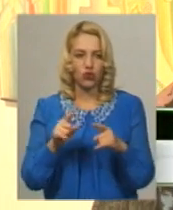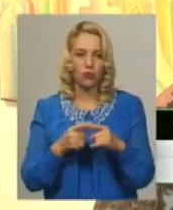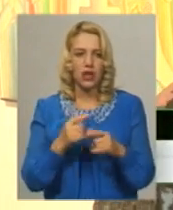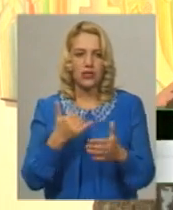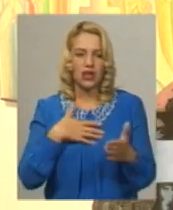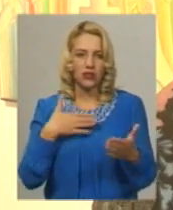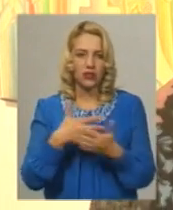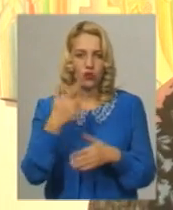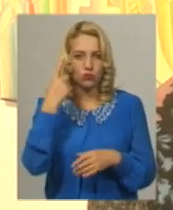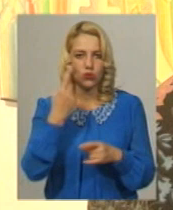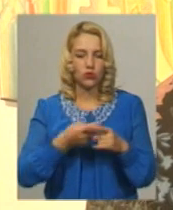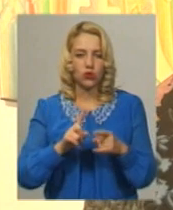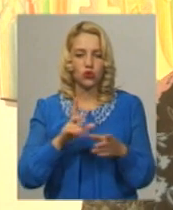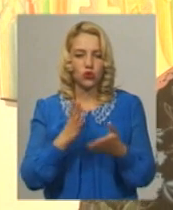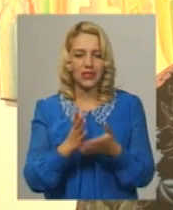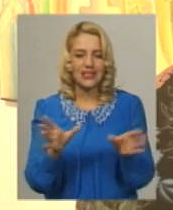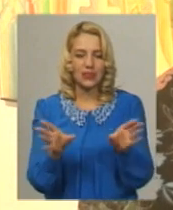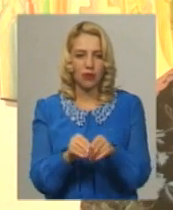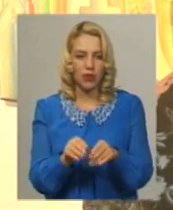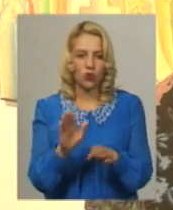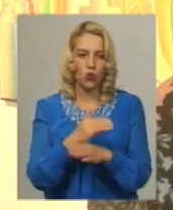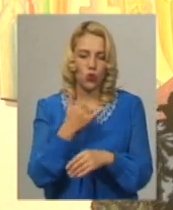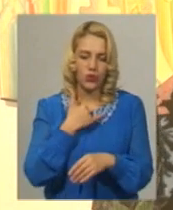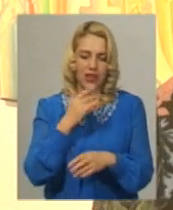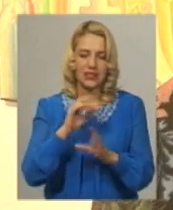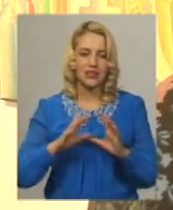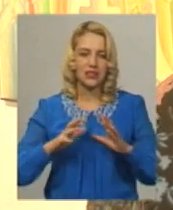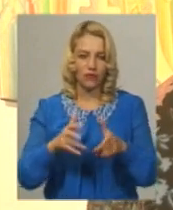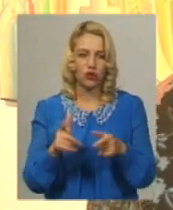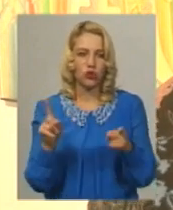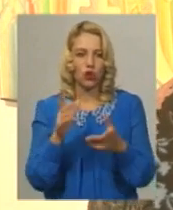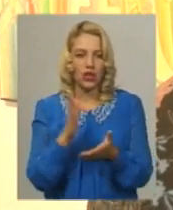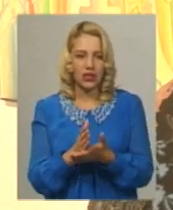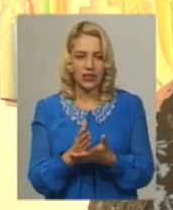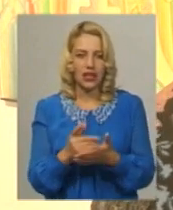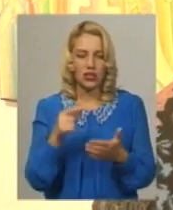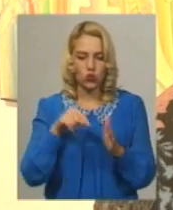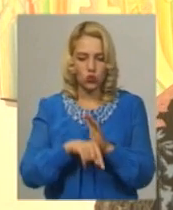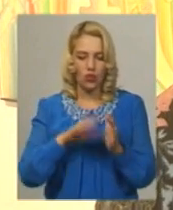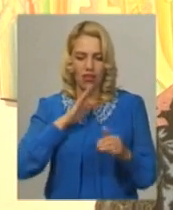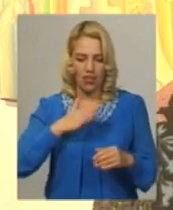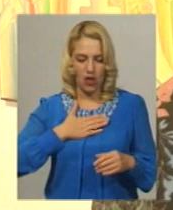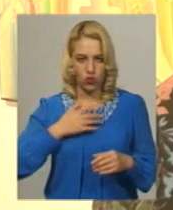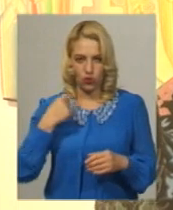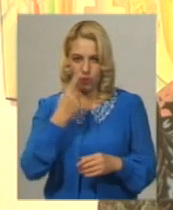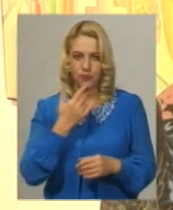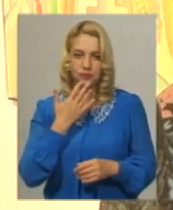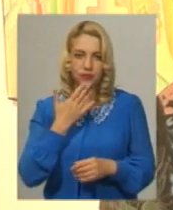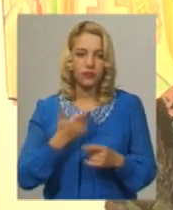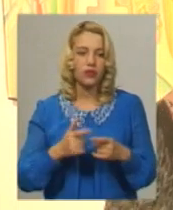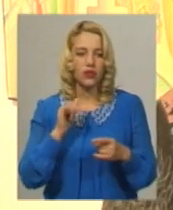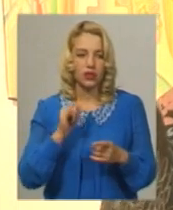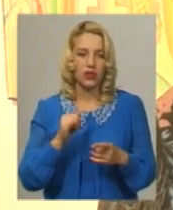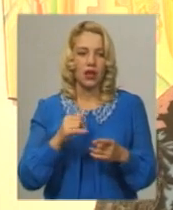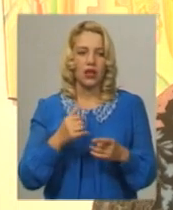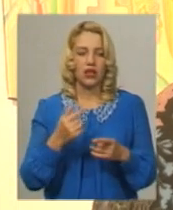активно думають про те, що є спільного у нас з світом і що є власно сути нашого ідентичного. Якраз йому